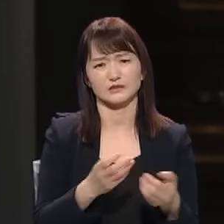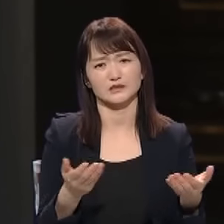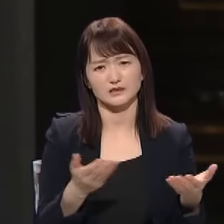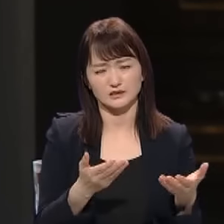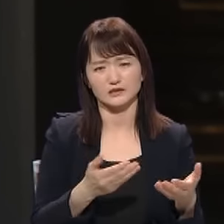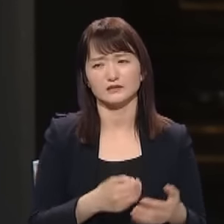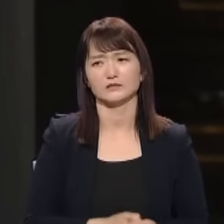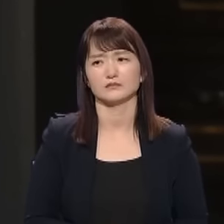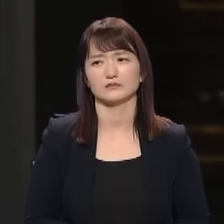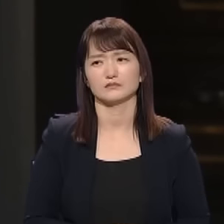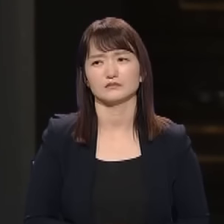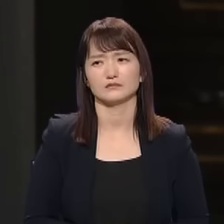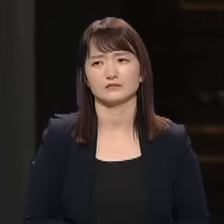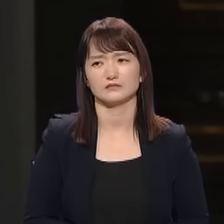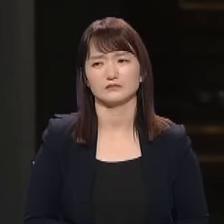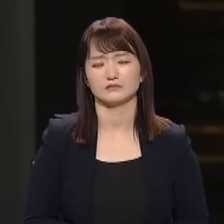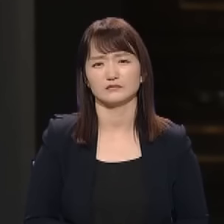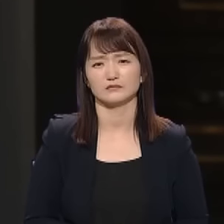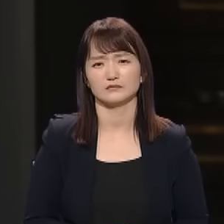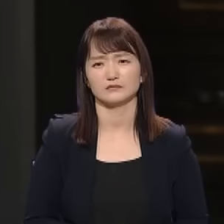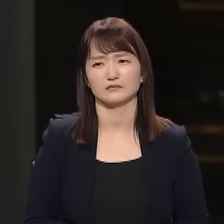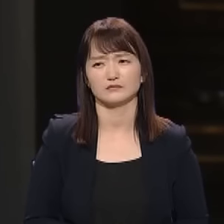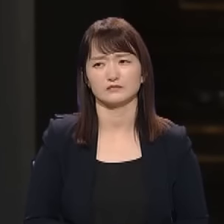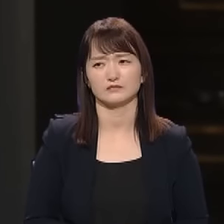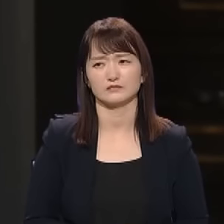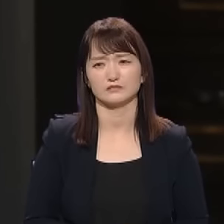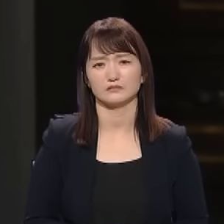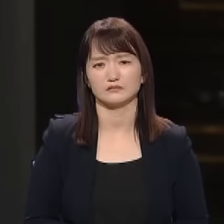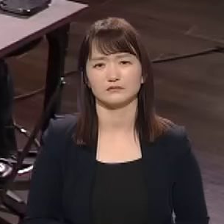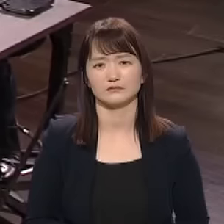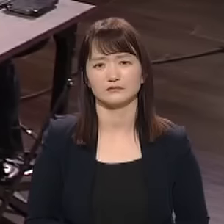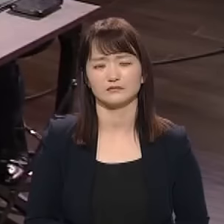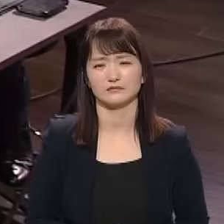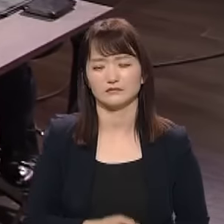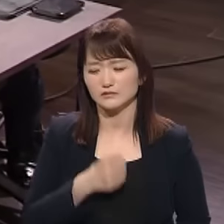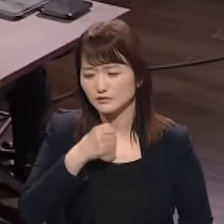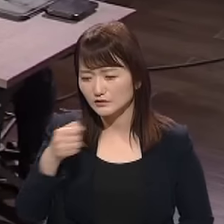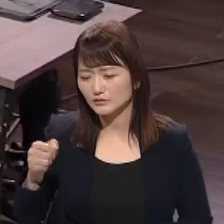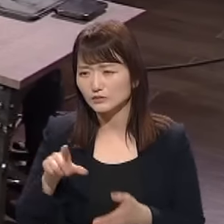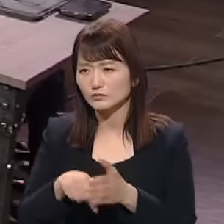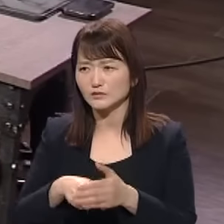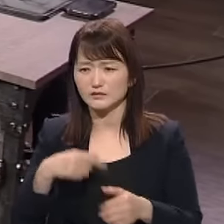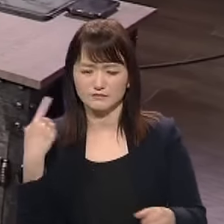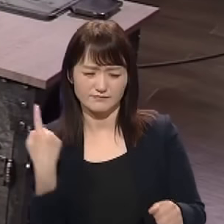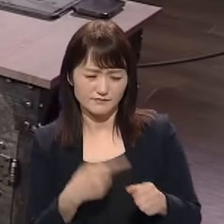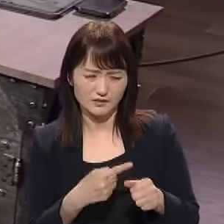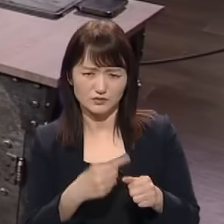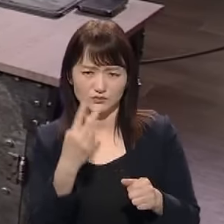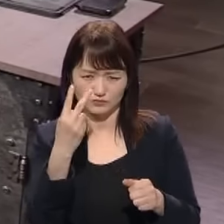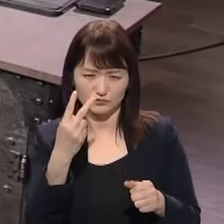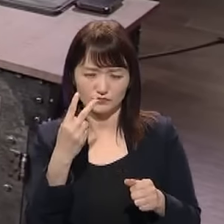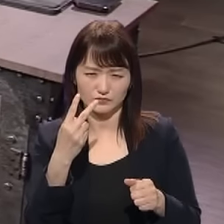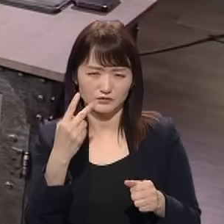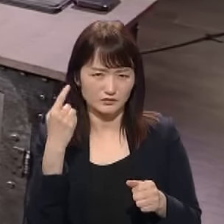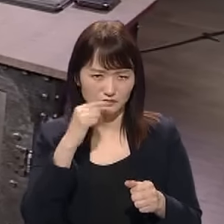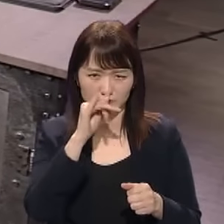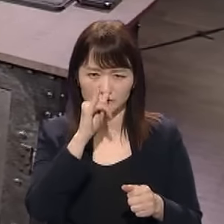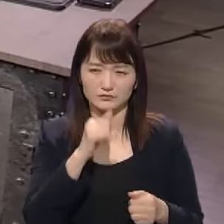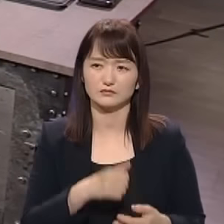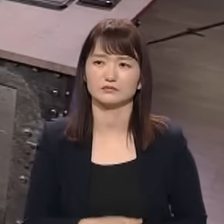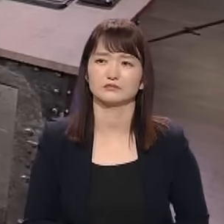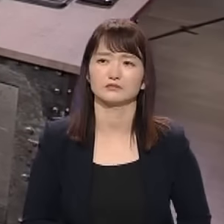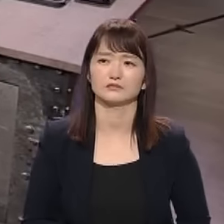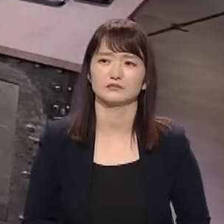취재원한테 저런 대한민국에 있는 쌍욕을 다 듣기는 처음이었습니다. 진짜. 두 가지가 바로 걸리네. 지금 말씀하신 것처럼 그렇게